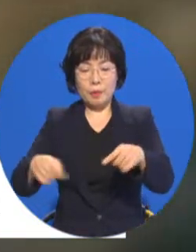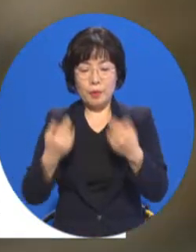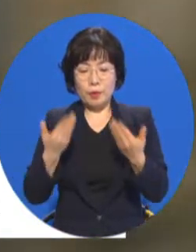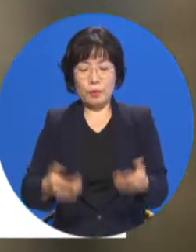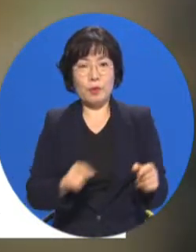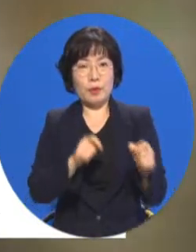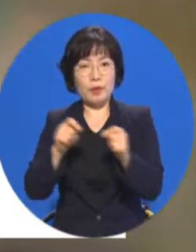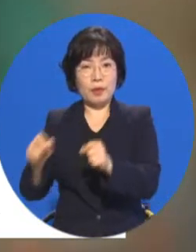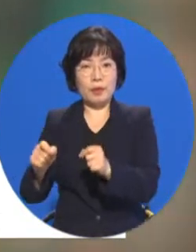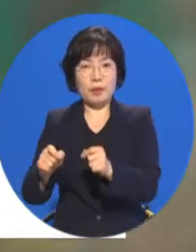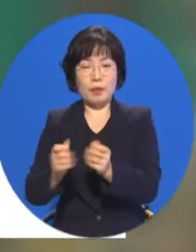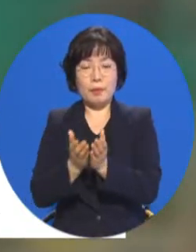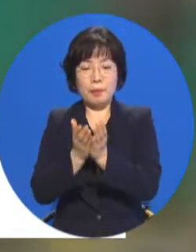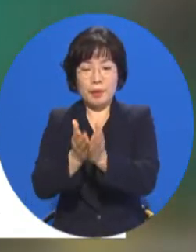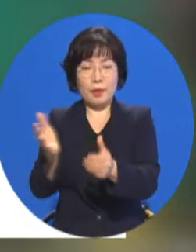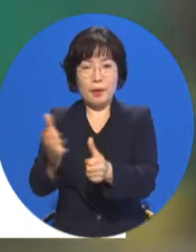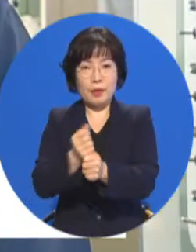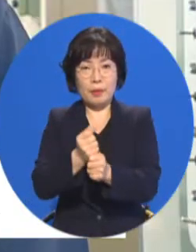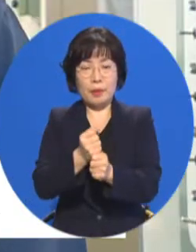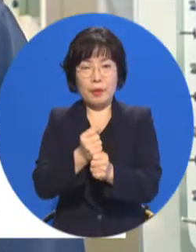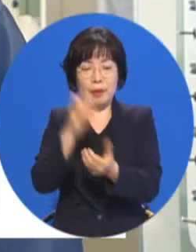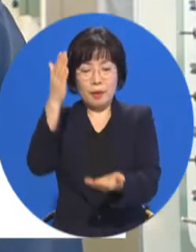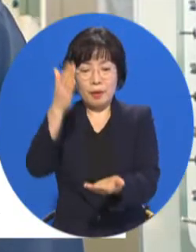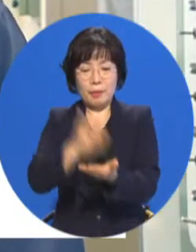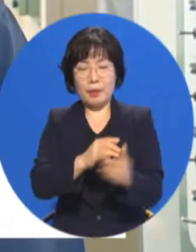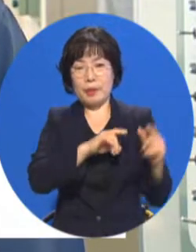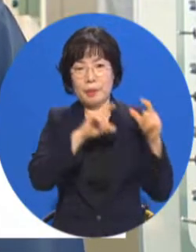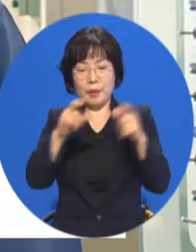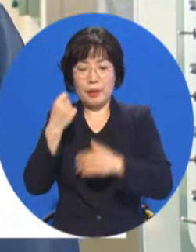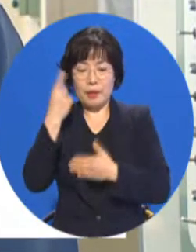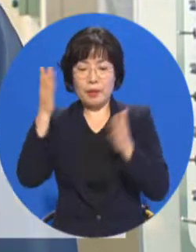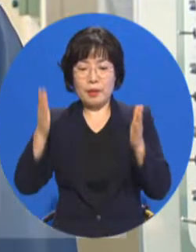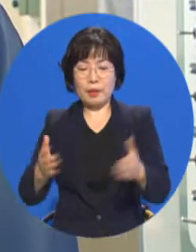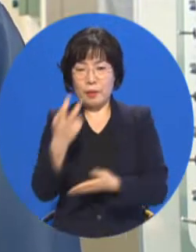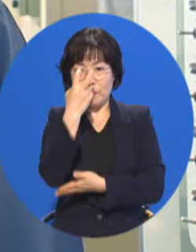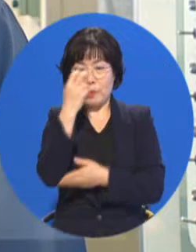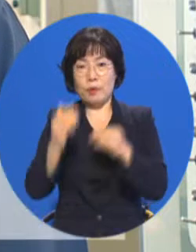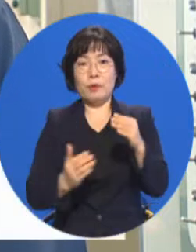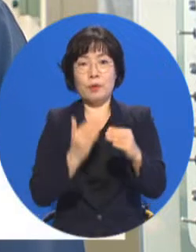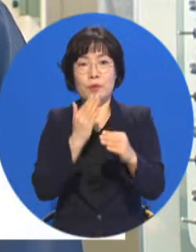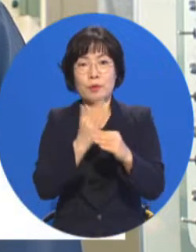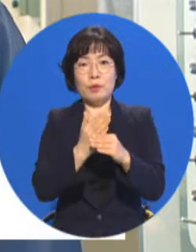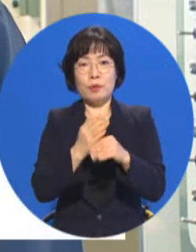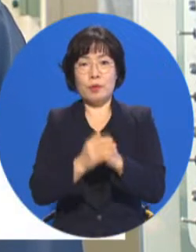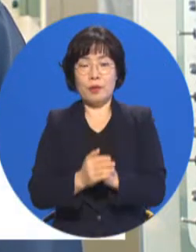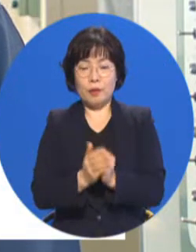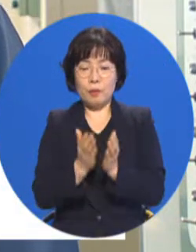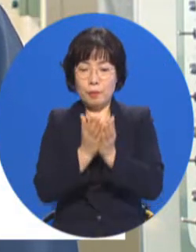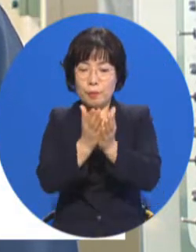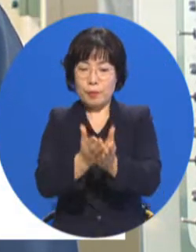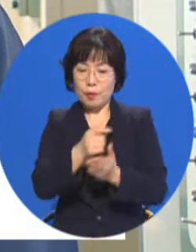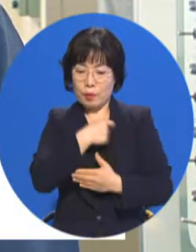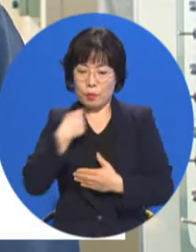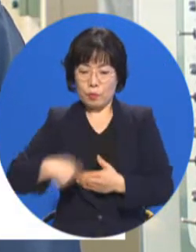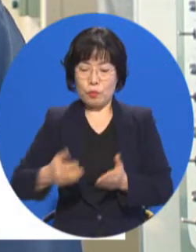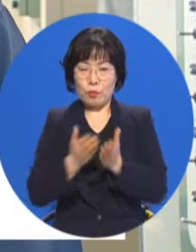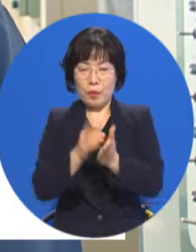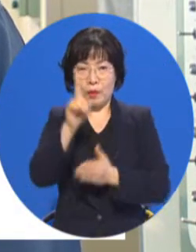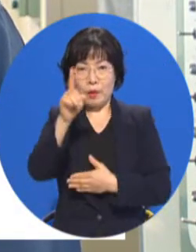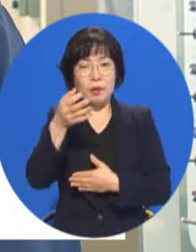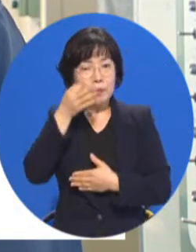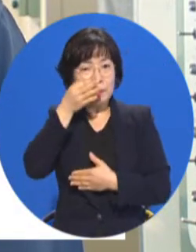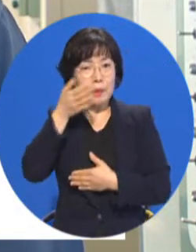연장하고 출어 제한 조치를 내렸습니다. 최근 한 달간 경비 기간 중 우리 수역 내에서 중국 어선은 단 한